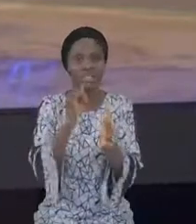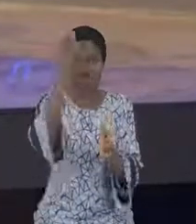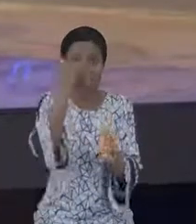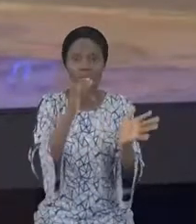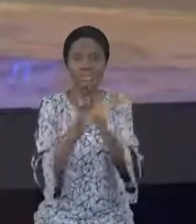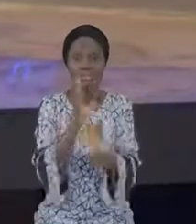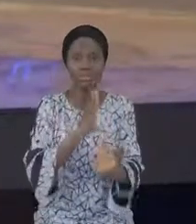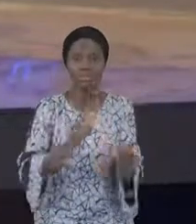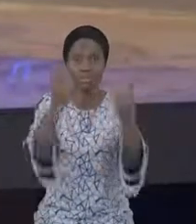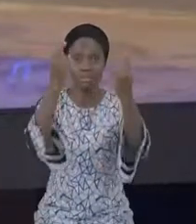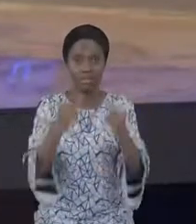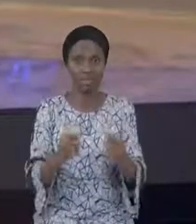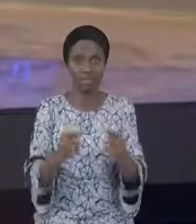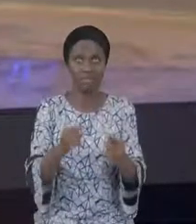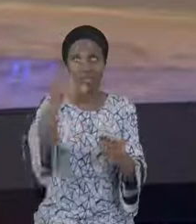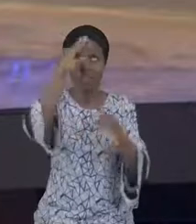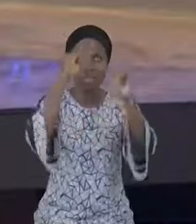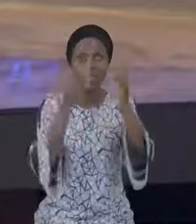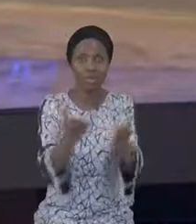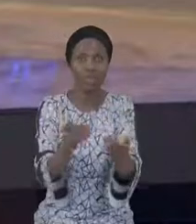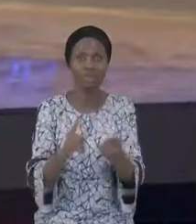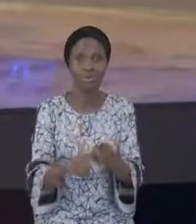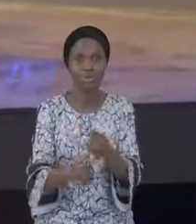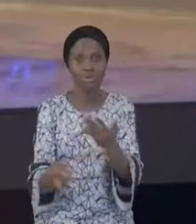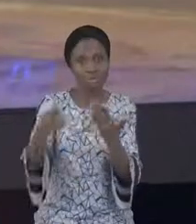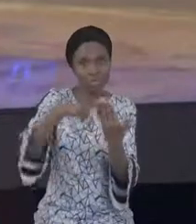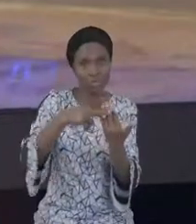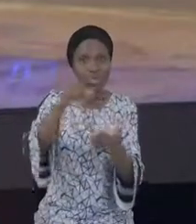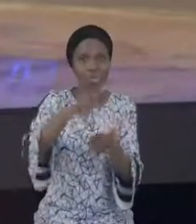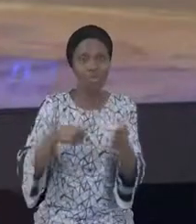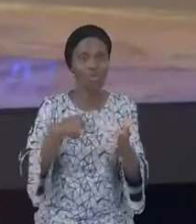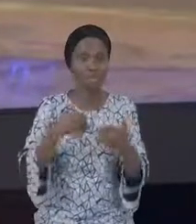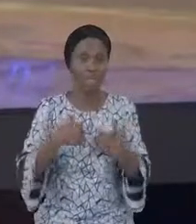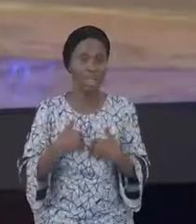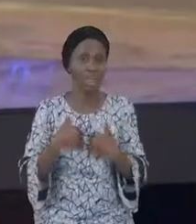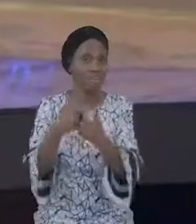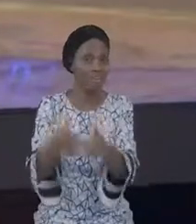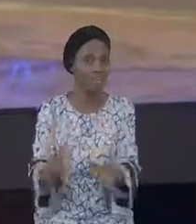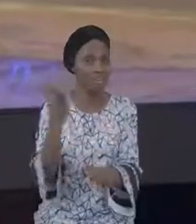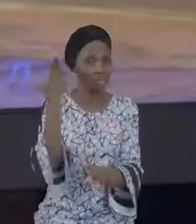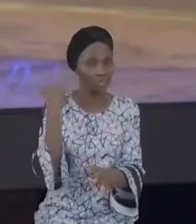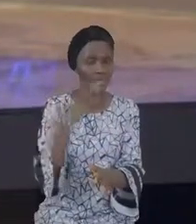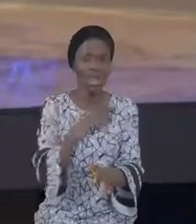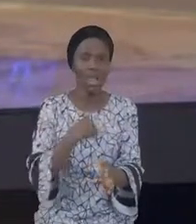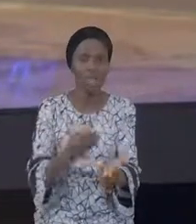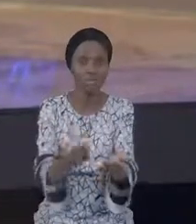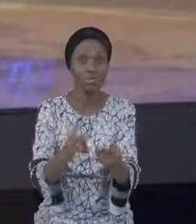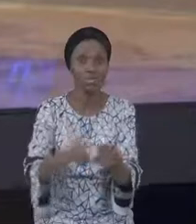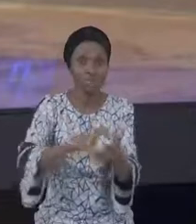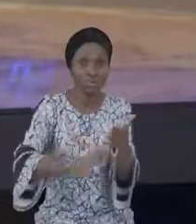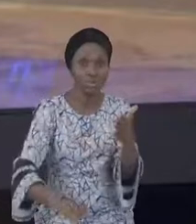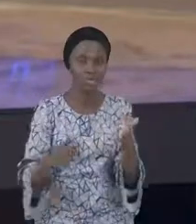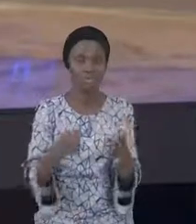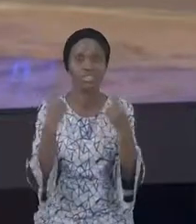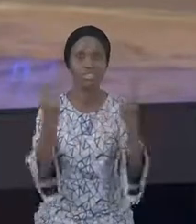est venu dans ce monde, parce qu'il voudrait retourner ce que nous avons perdu et il voudrait ôter